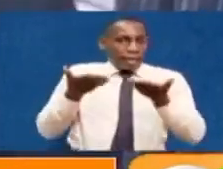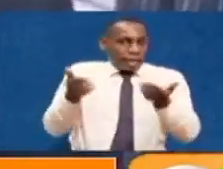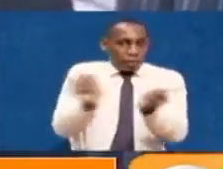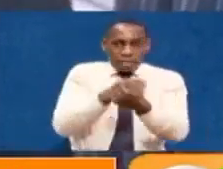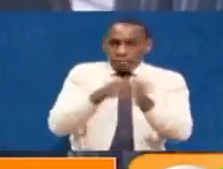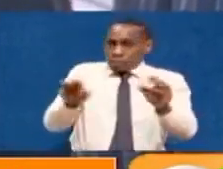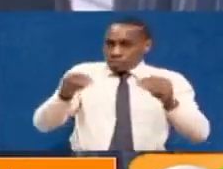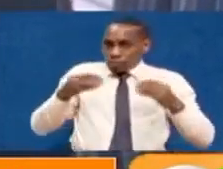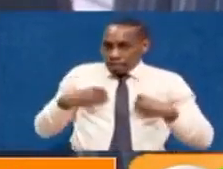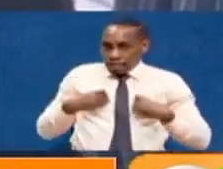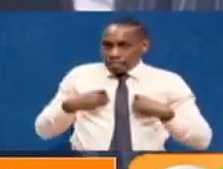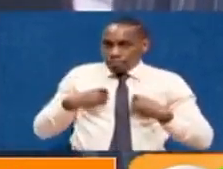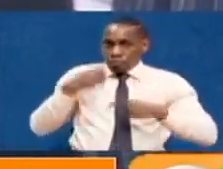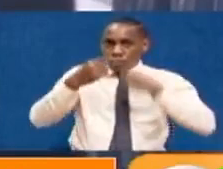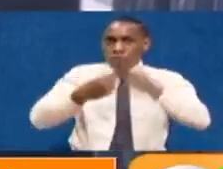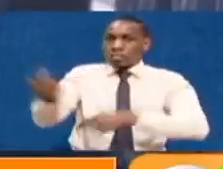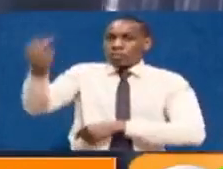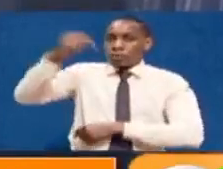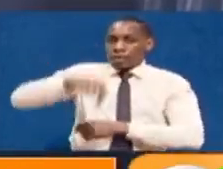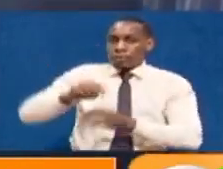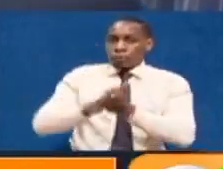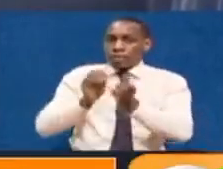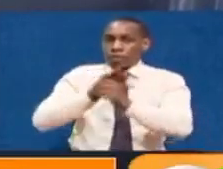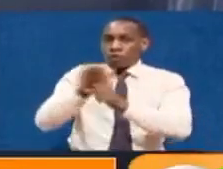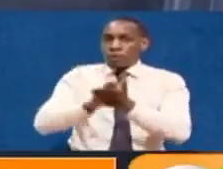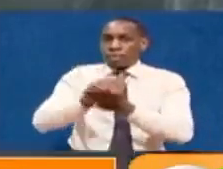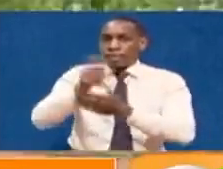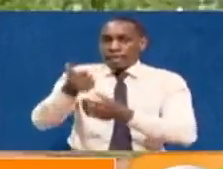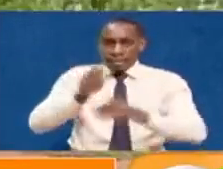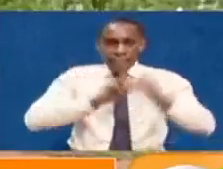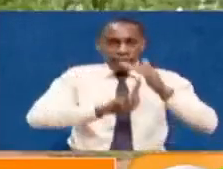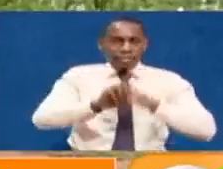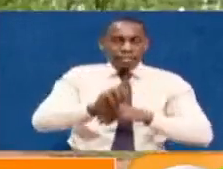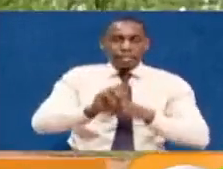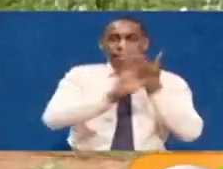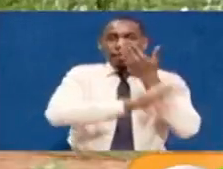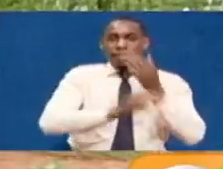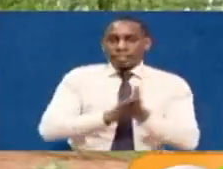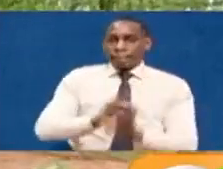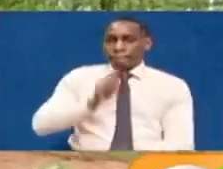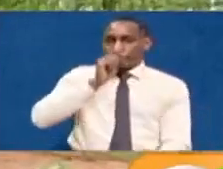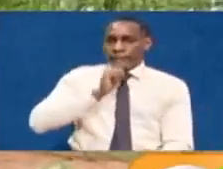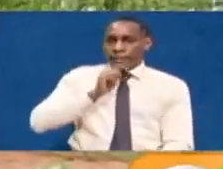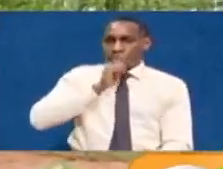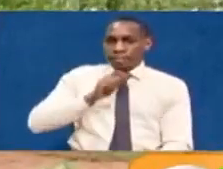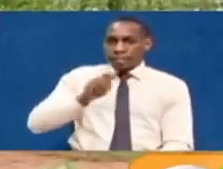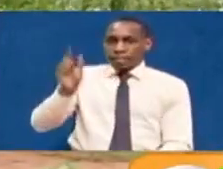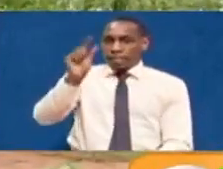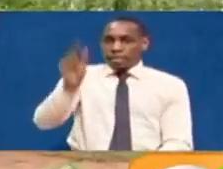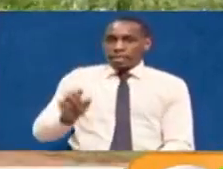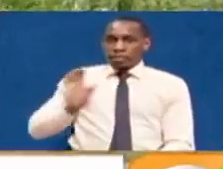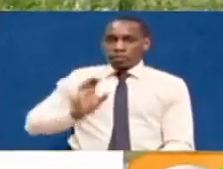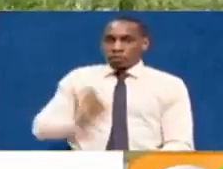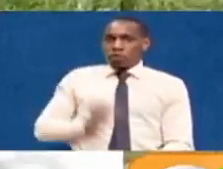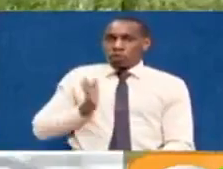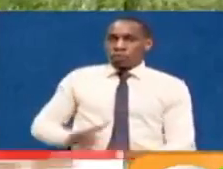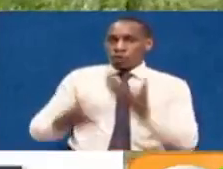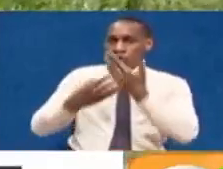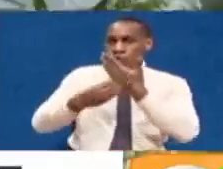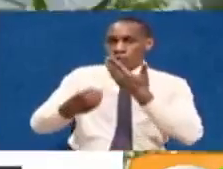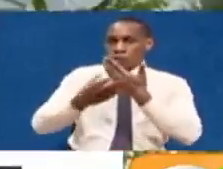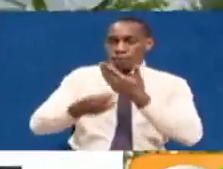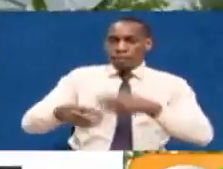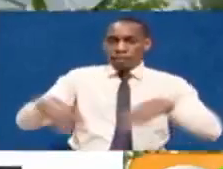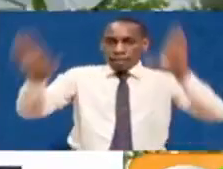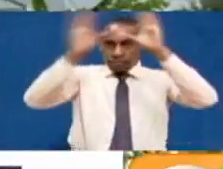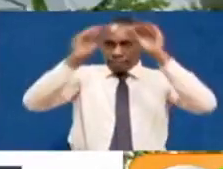hatuwezi sisi turuhusu waendelee kutoka Kenya na corona zao waingize ndani ya nchi yetu. The Tanga Regional Commissioner, taking cue from President Pombe